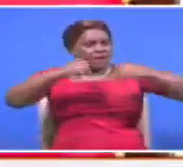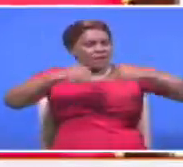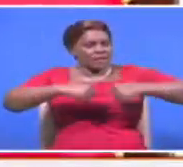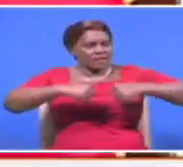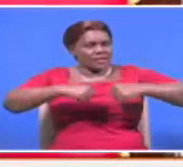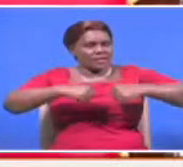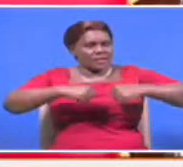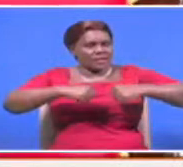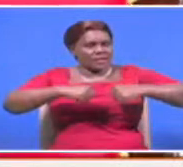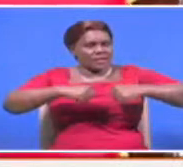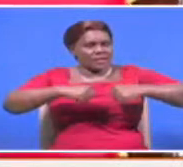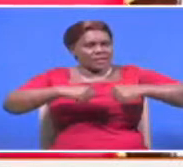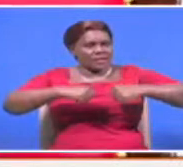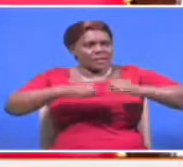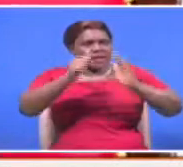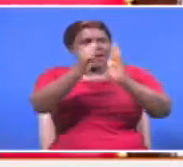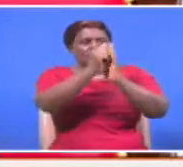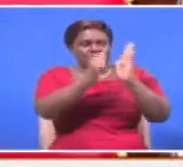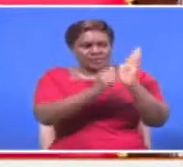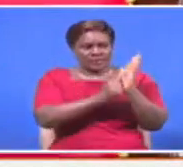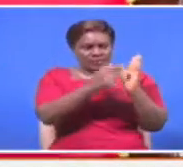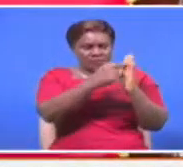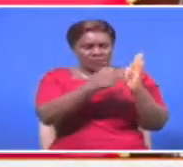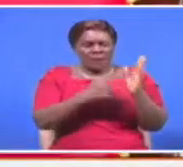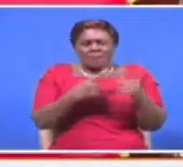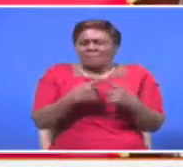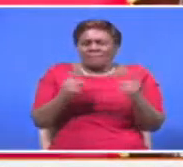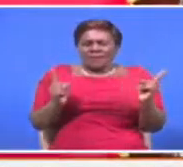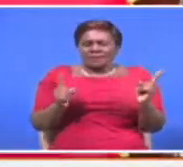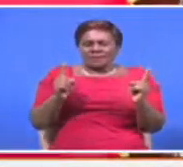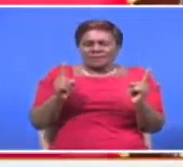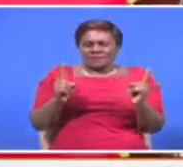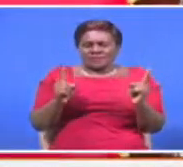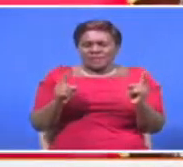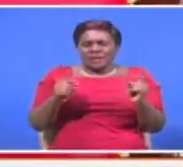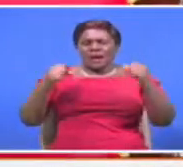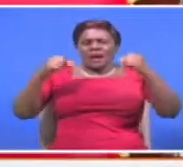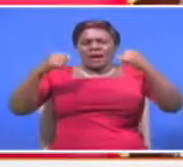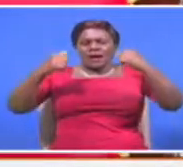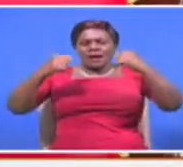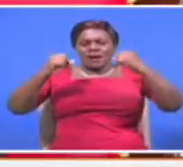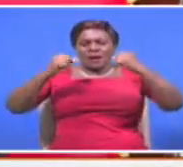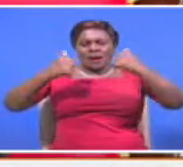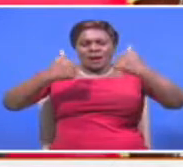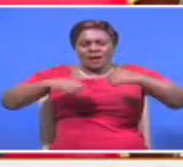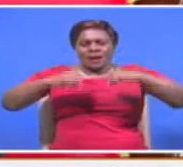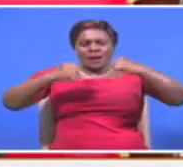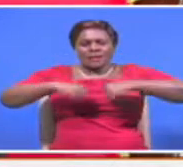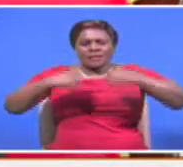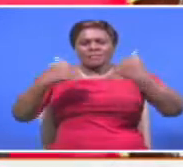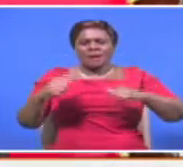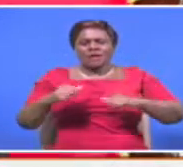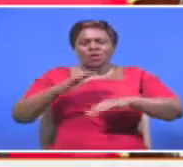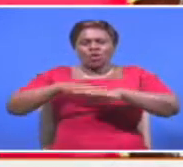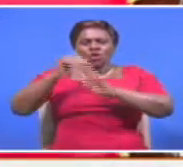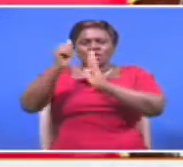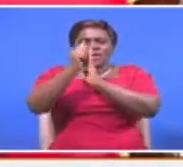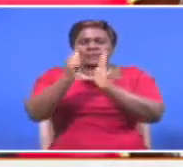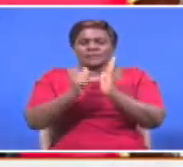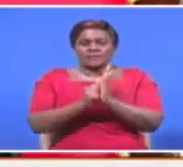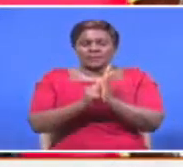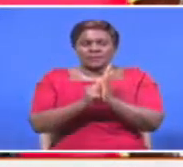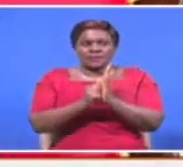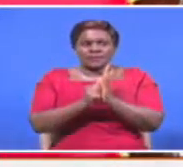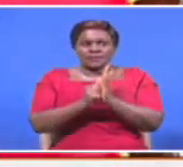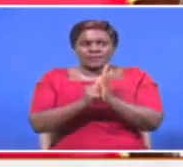with the agenda items, but we have to agree on how we frame the agenda because